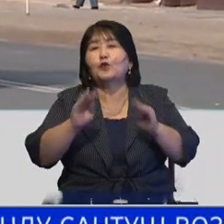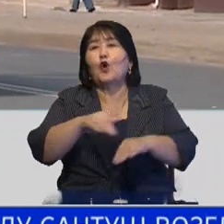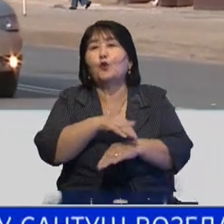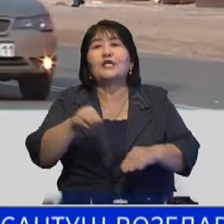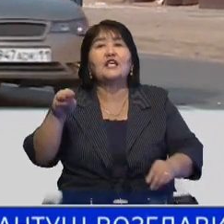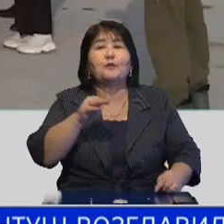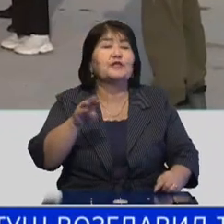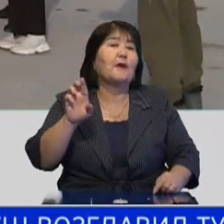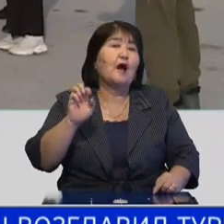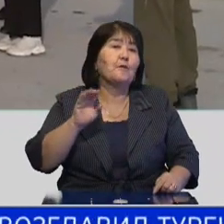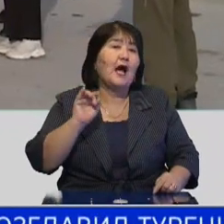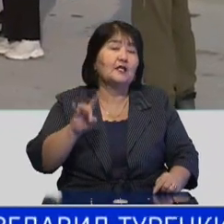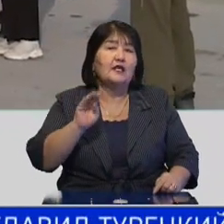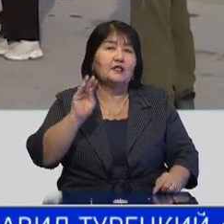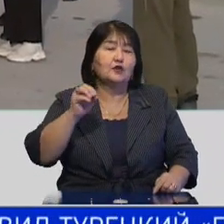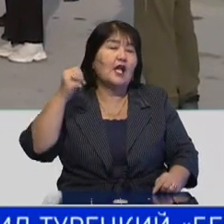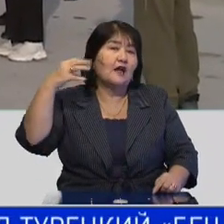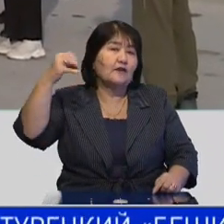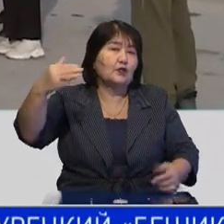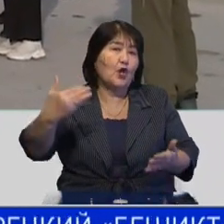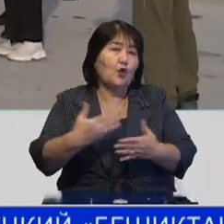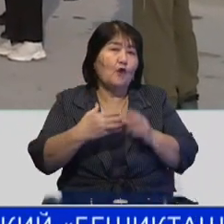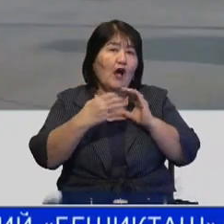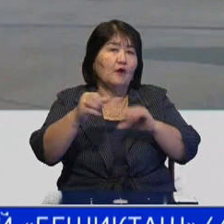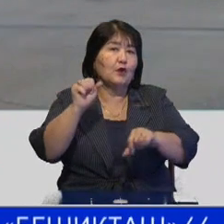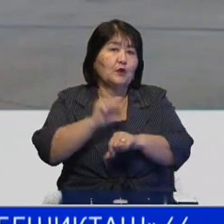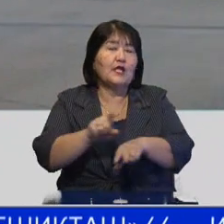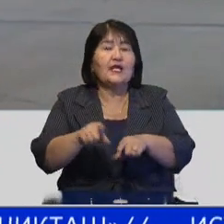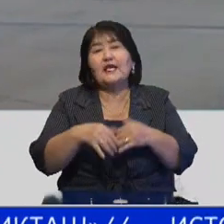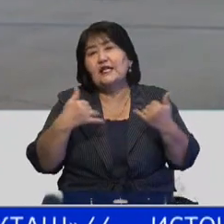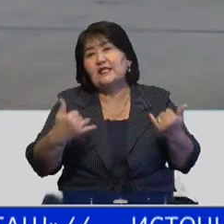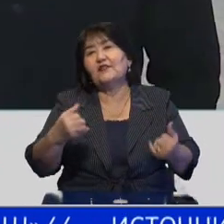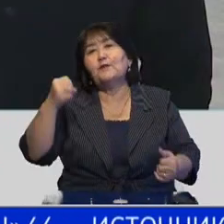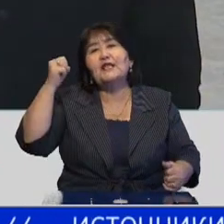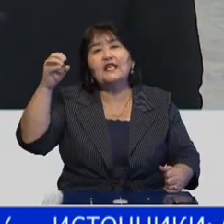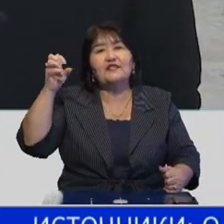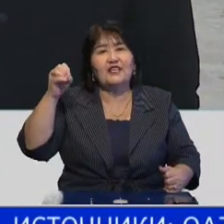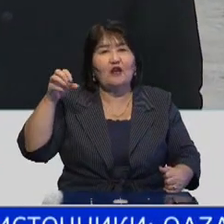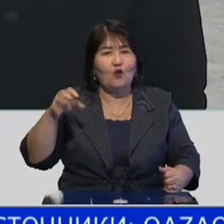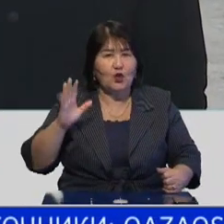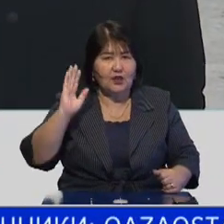улица Жапаспай-Батыр. Здесь установят фонари, новые автобусные остановки и современные светофоры.